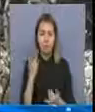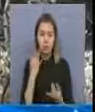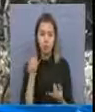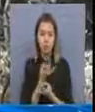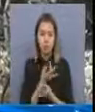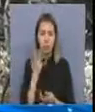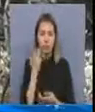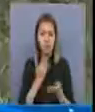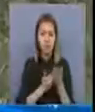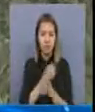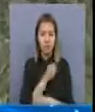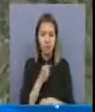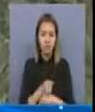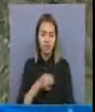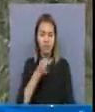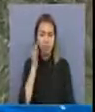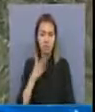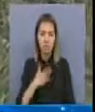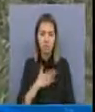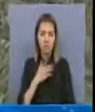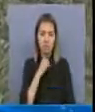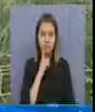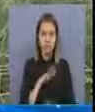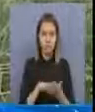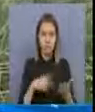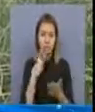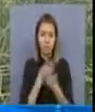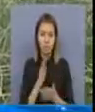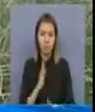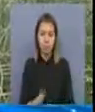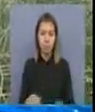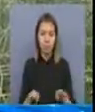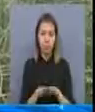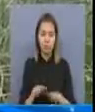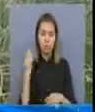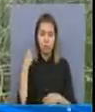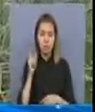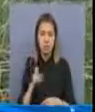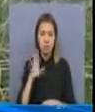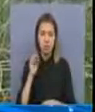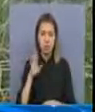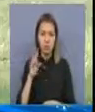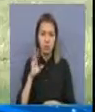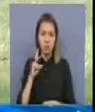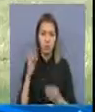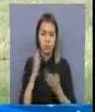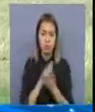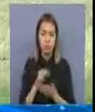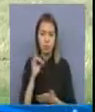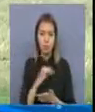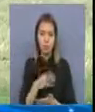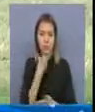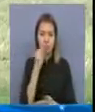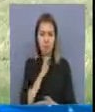мүддесін әрдайым биік қоятын кешегі батырлар рухы өскелең ұрпаққа үлгі өнеге. Осы ретте ел президентінің рухани жаңғыру мақаласы тарихтан